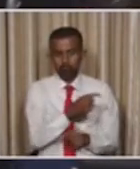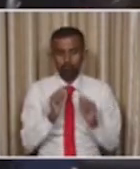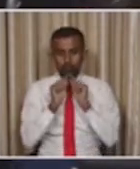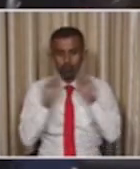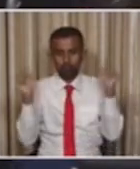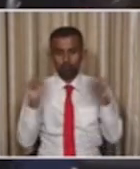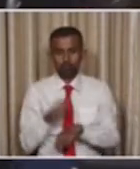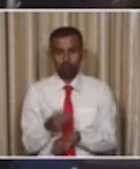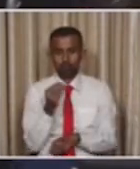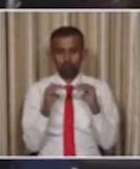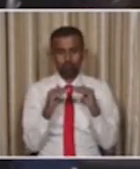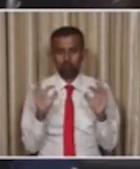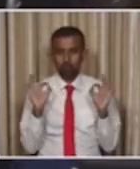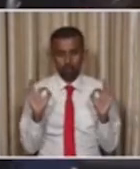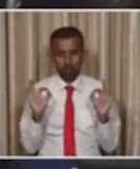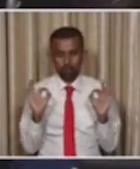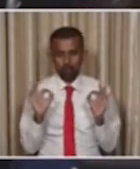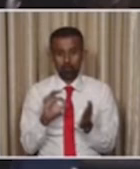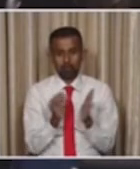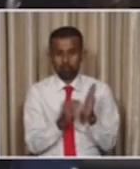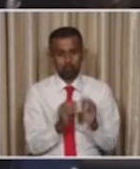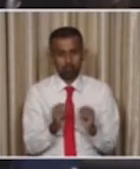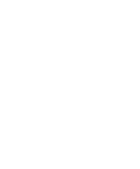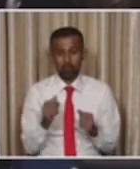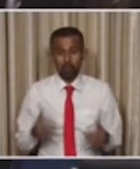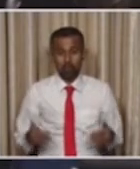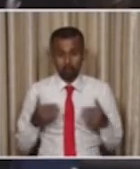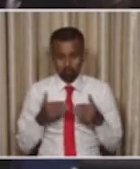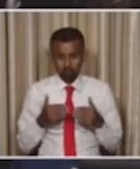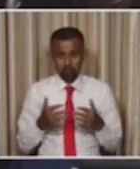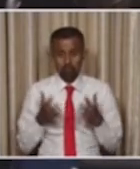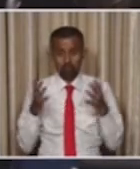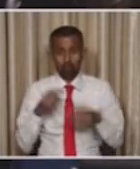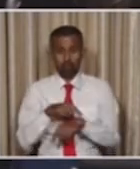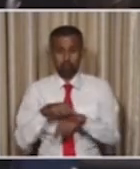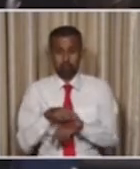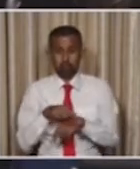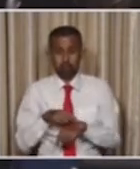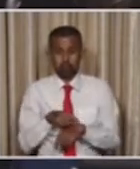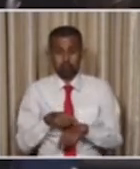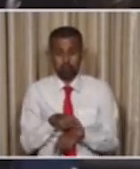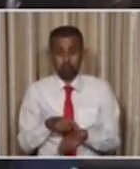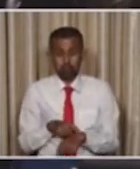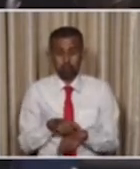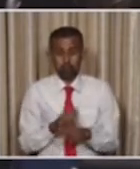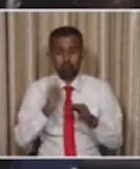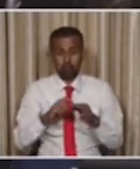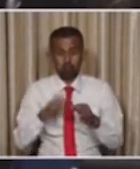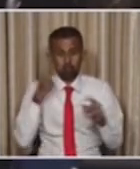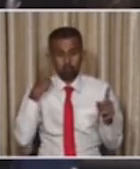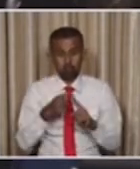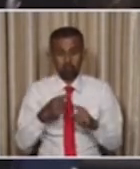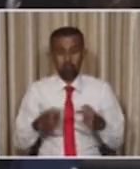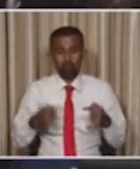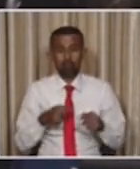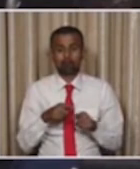කරන්නට ඉඩ දීම සාධාරණයි ස්ථාවර නියෝග වල නැතත්. නමුත් අද සාල වේලාවක් ගත්තා. දැන් මේ වරප්‍රසාද ප්‍රශ්නය ගැන